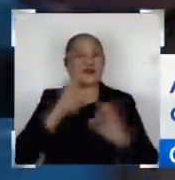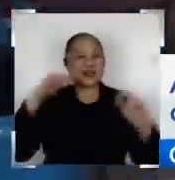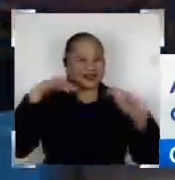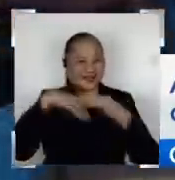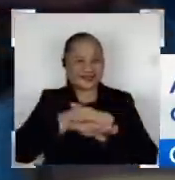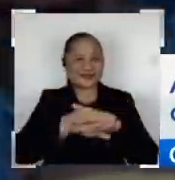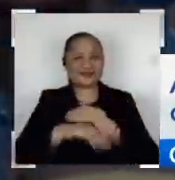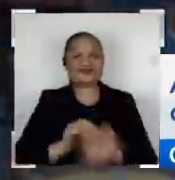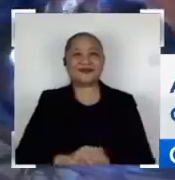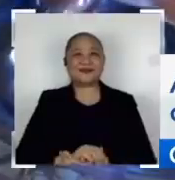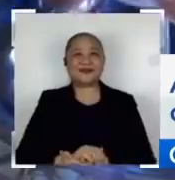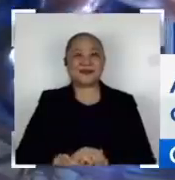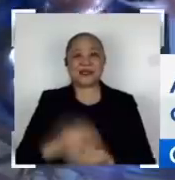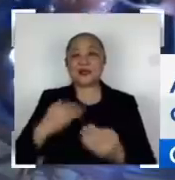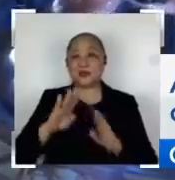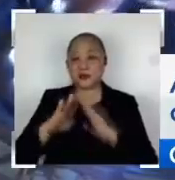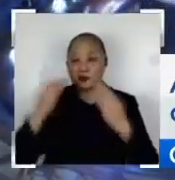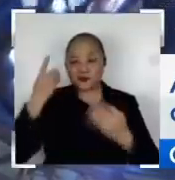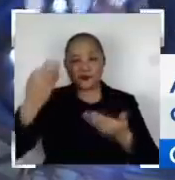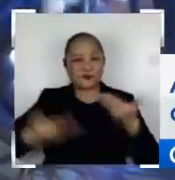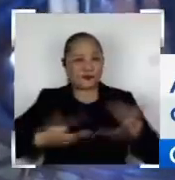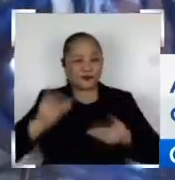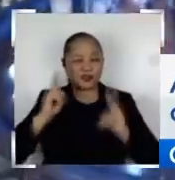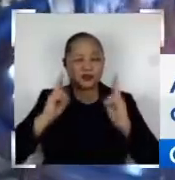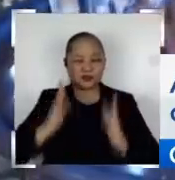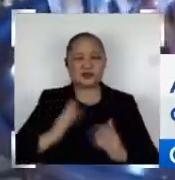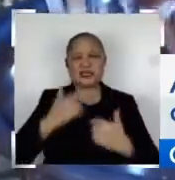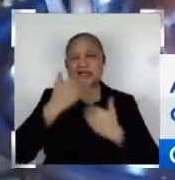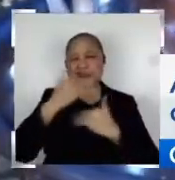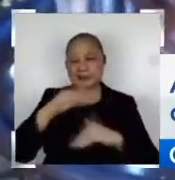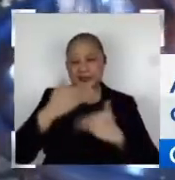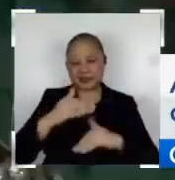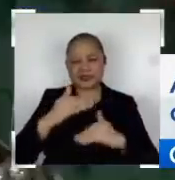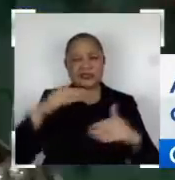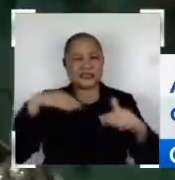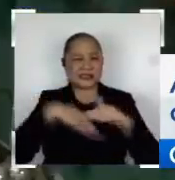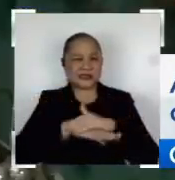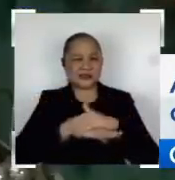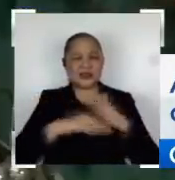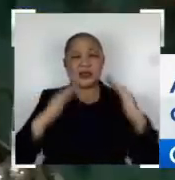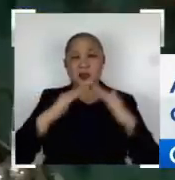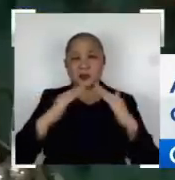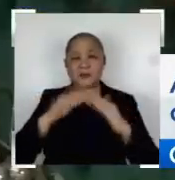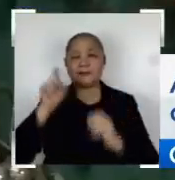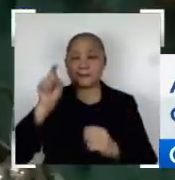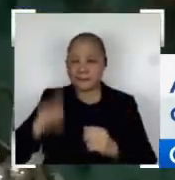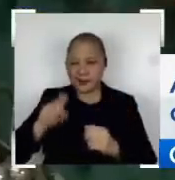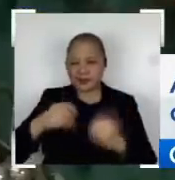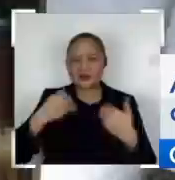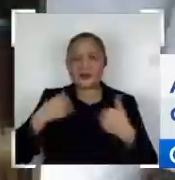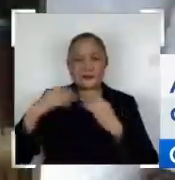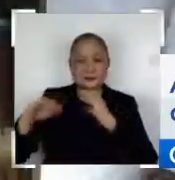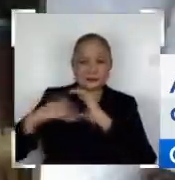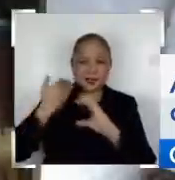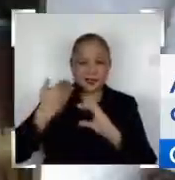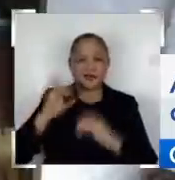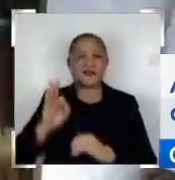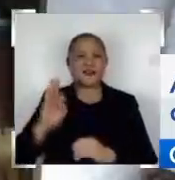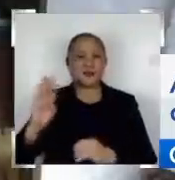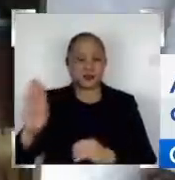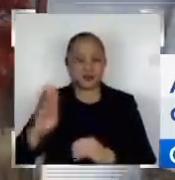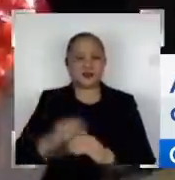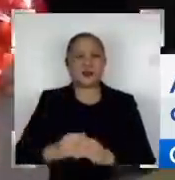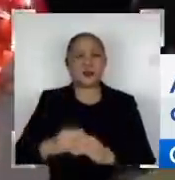Bagaman bukas sila sa mga bisita, limitado lamang ang maaaring pumasok at kailangan munang mag-message sa kanilang Facebook page bago